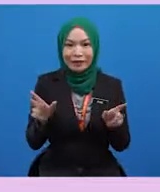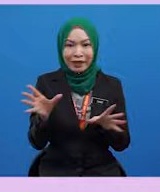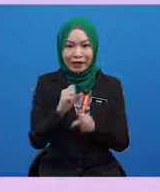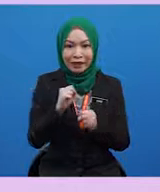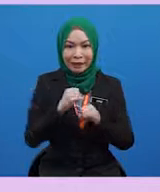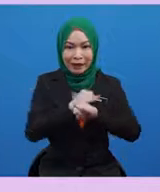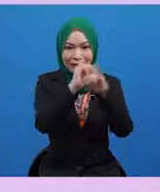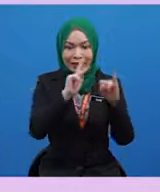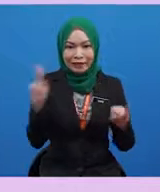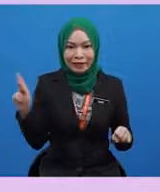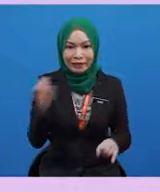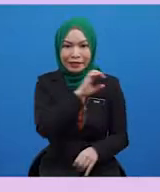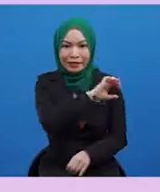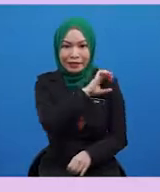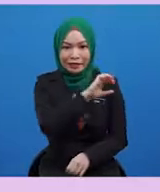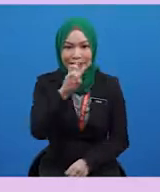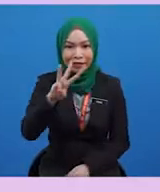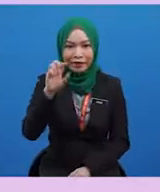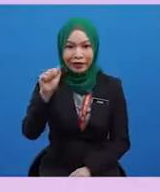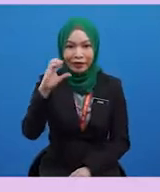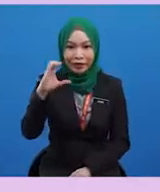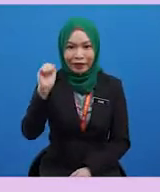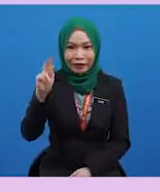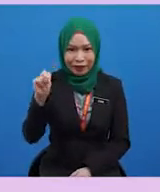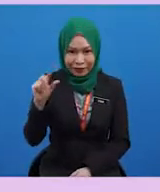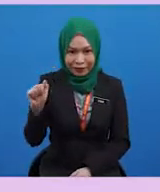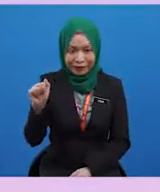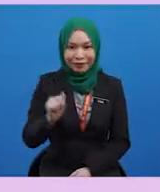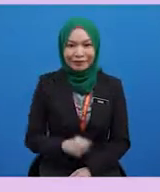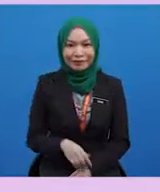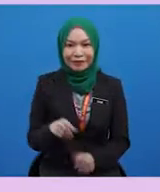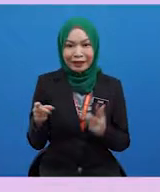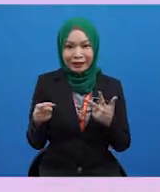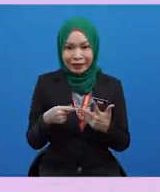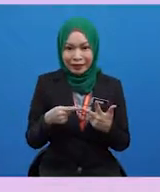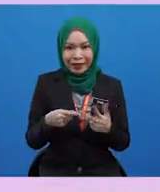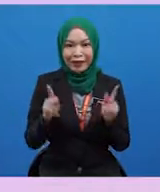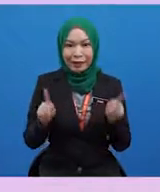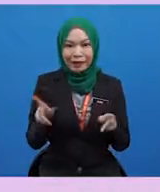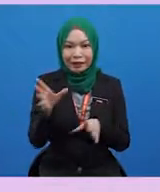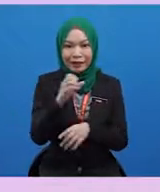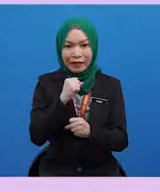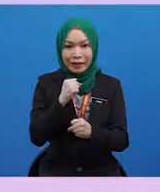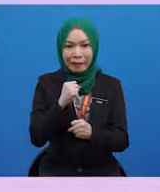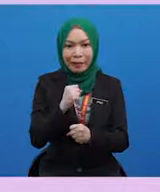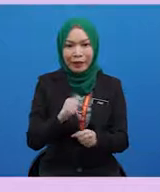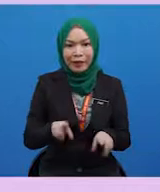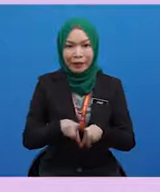pelajar dapat menjelaskan ciri-ciri wacana. Ketiga, pelajar